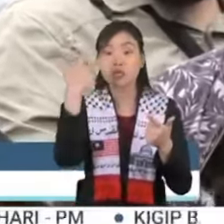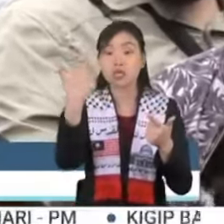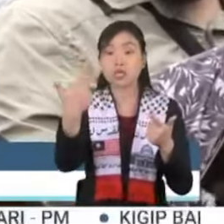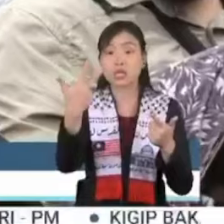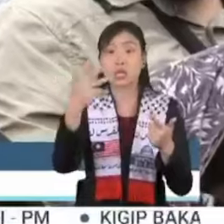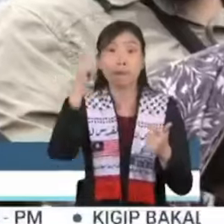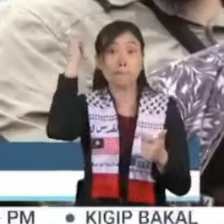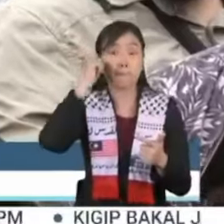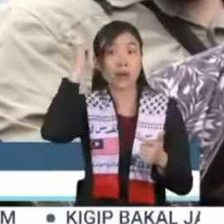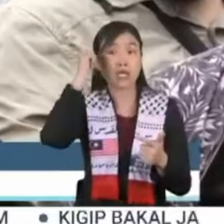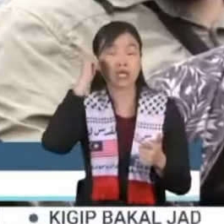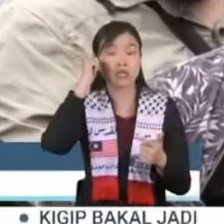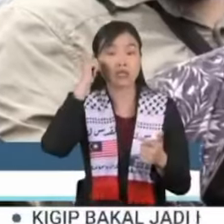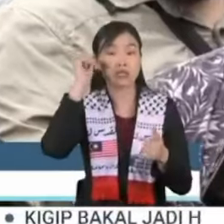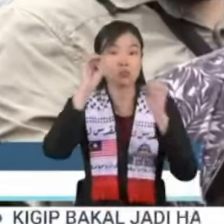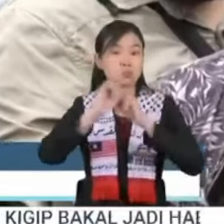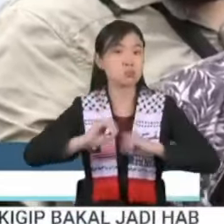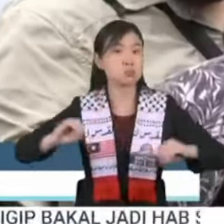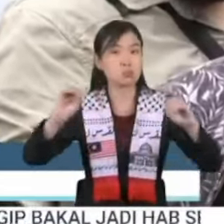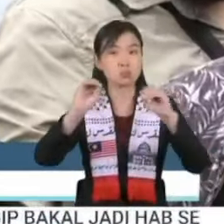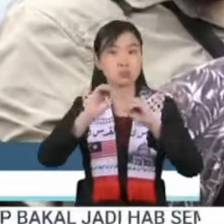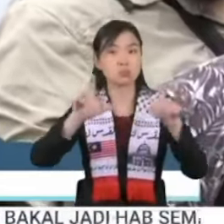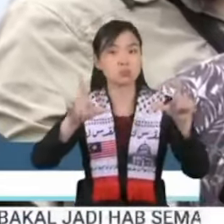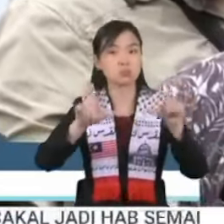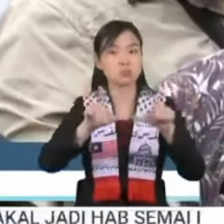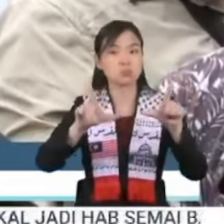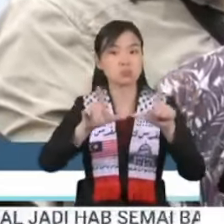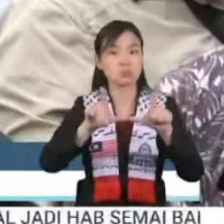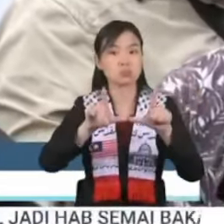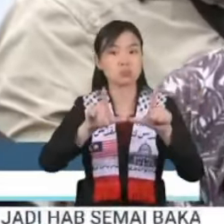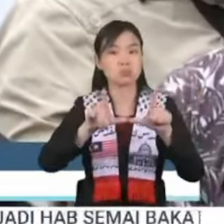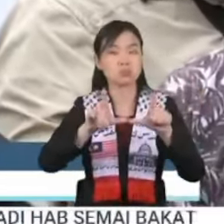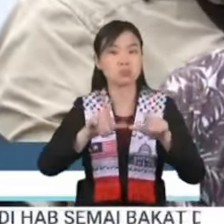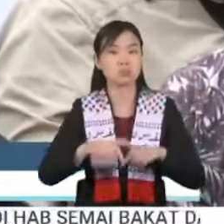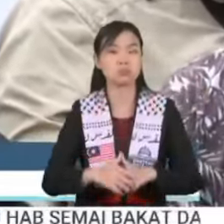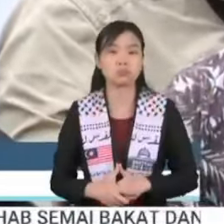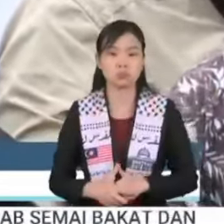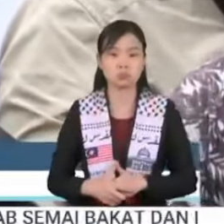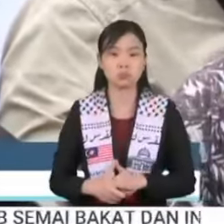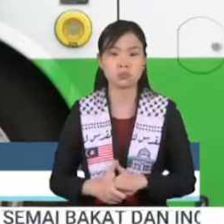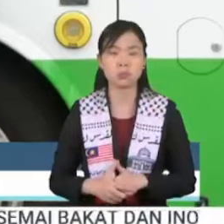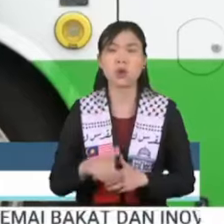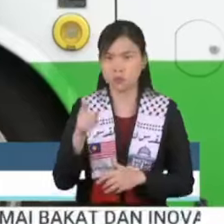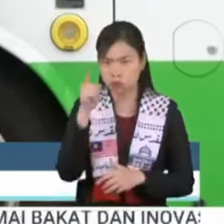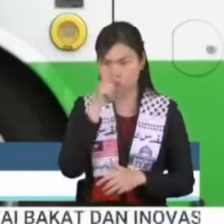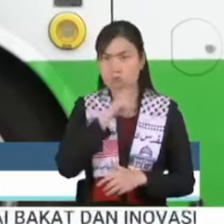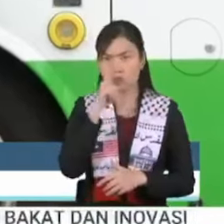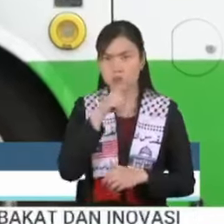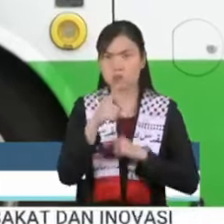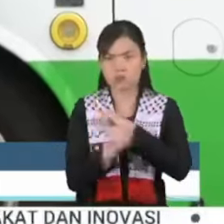bas persiaran tidak mempunyai pemandu pelancong. Ini juga merupakan satu kesalahan yang serius.